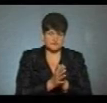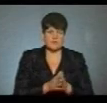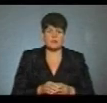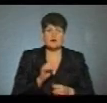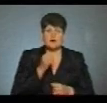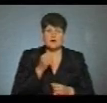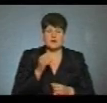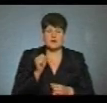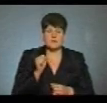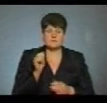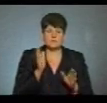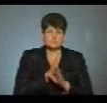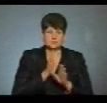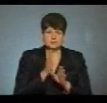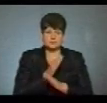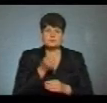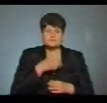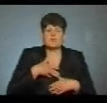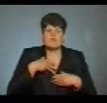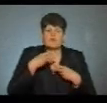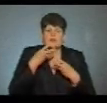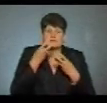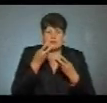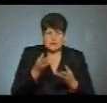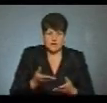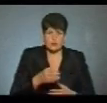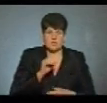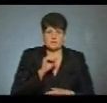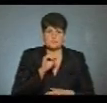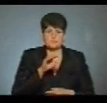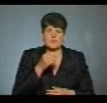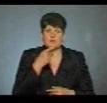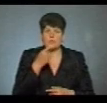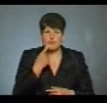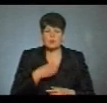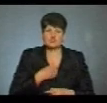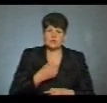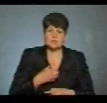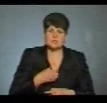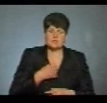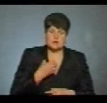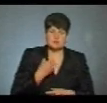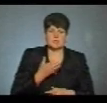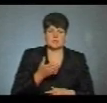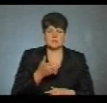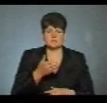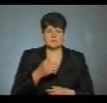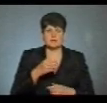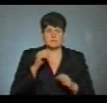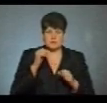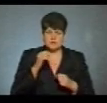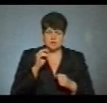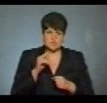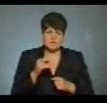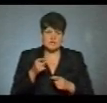Аерозольний – це людина з видихованим повітрям при експіраторних актах, кашлі, чханні, утворює, генерує оцей аерозоль, так, в